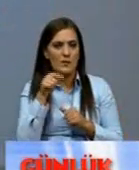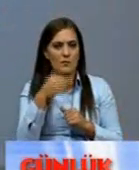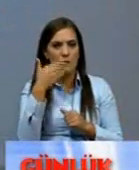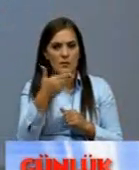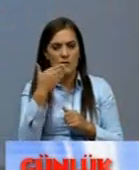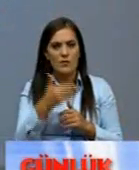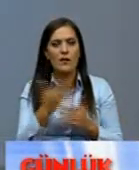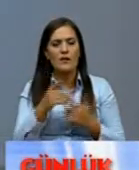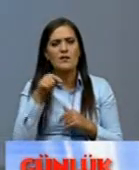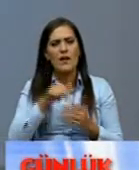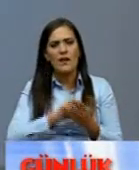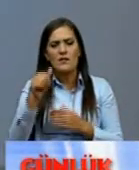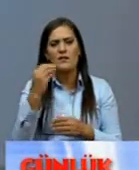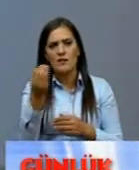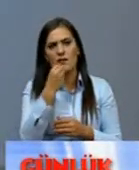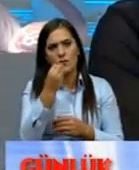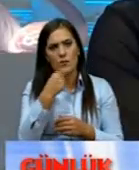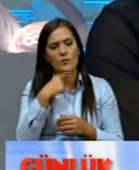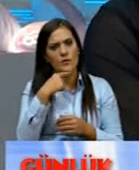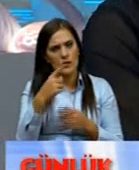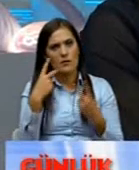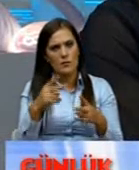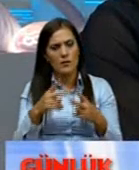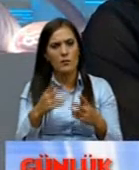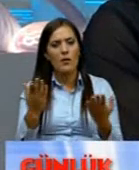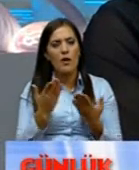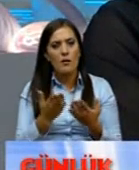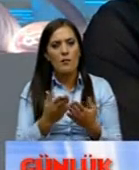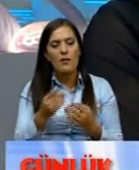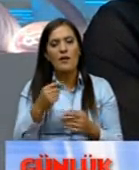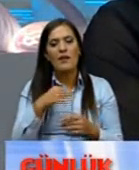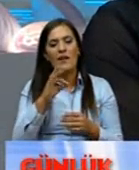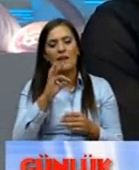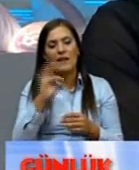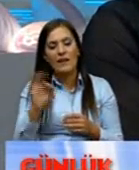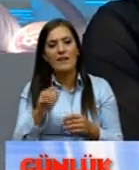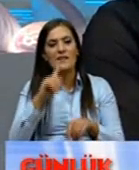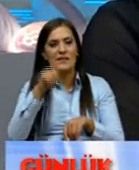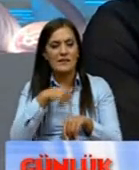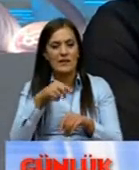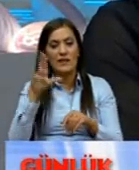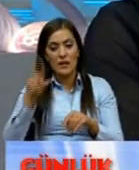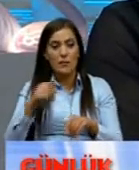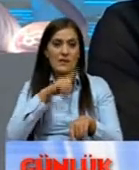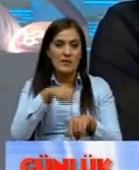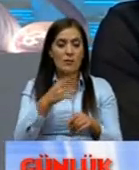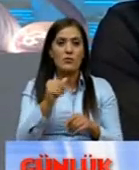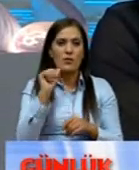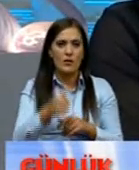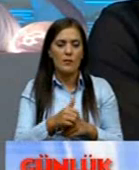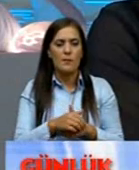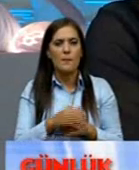Şeyden bahsediyoruz evet. Öyle değil aslında mi? Aslında her şeyi yiyoruz diyebilirim ama yeteri kadar ve zaman çok önemli.